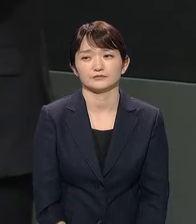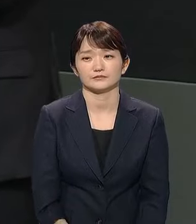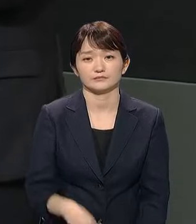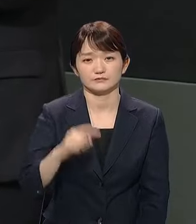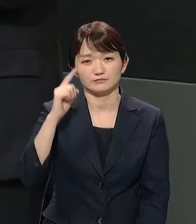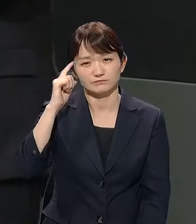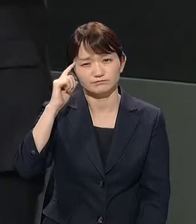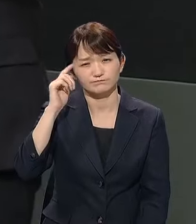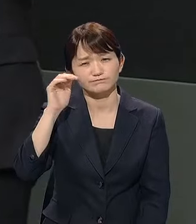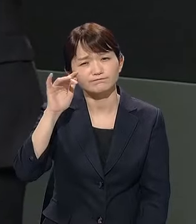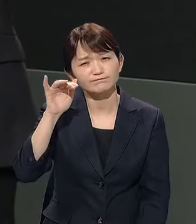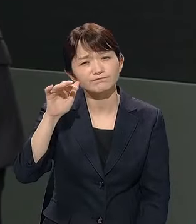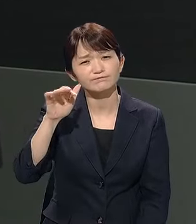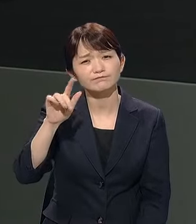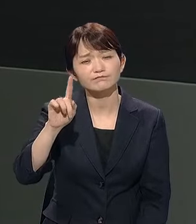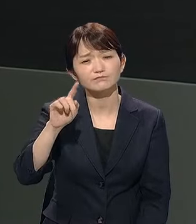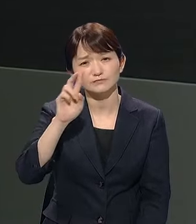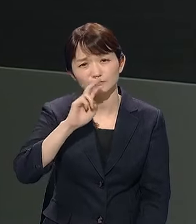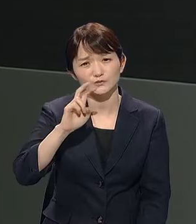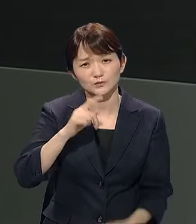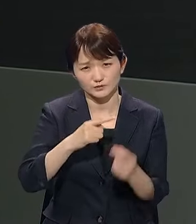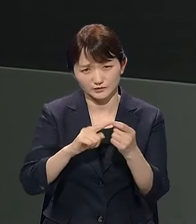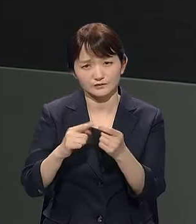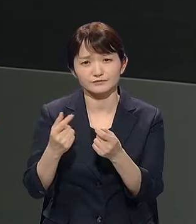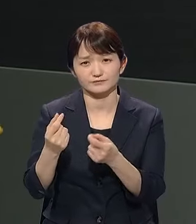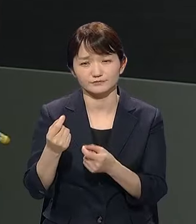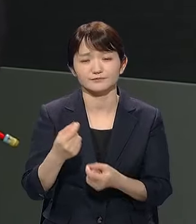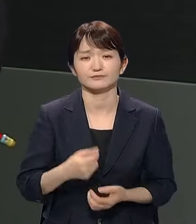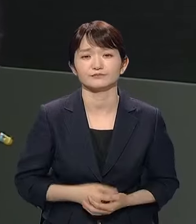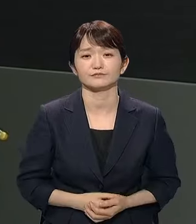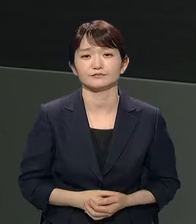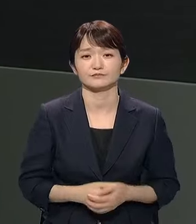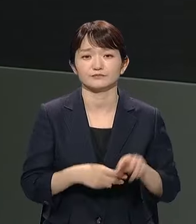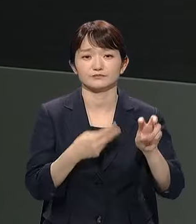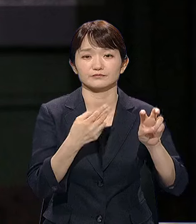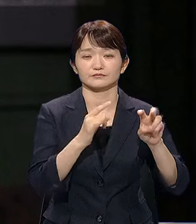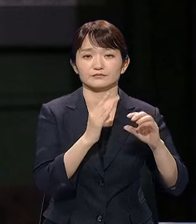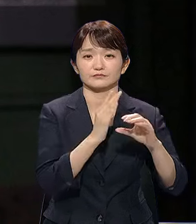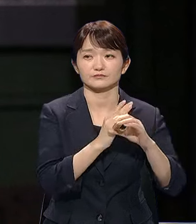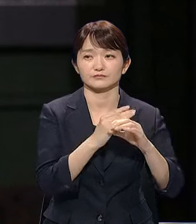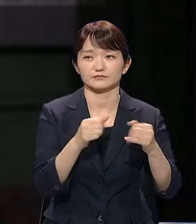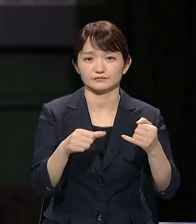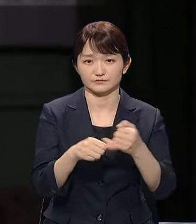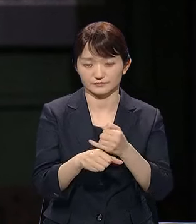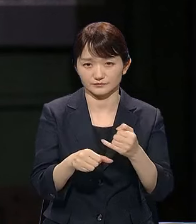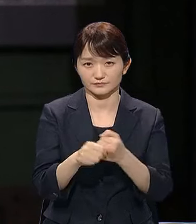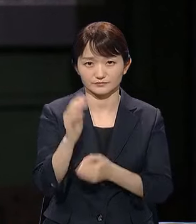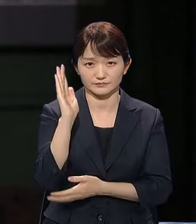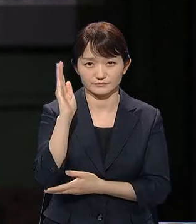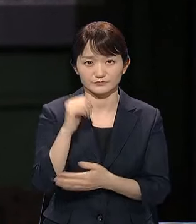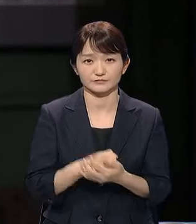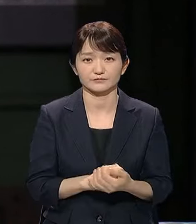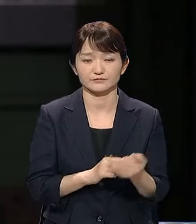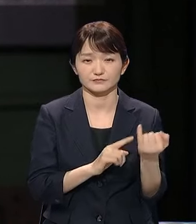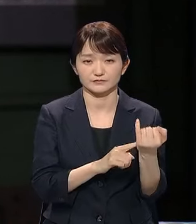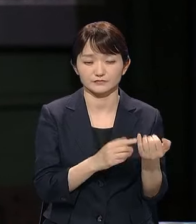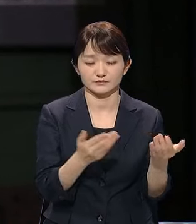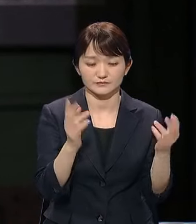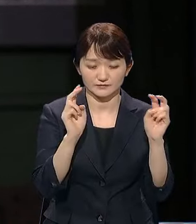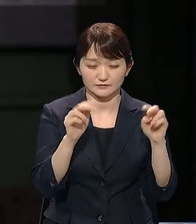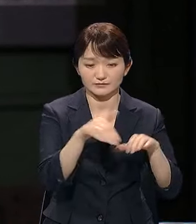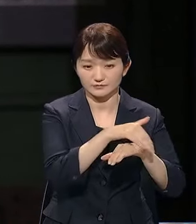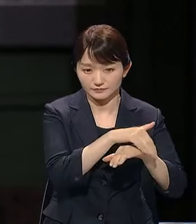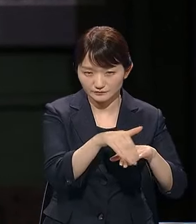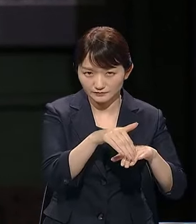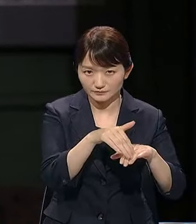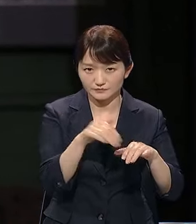그림만 쌓이네 어 이거이 약간 노래 가서 같은데 말이죠네 20대 중반 커플의 사연입니다 사연자는 직장인이고 동갑인